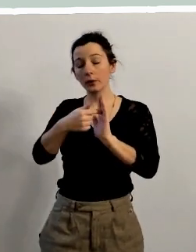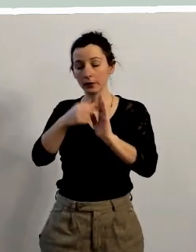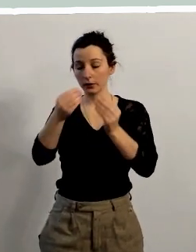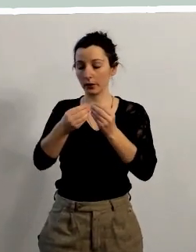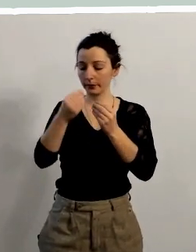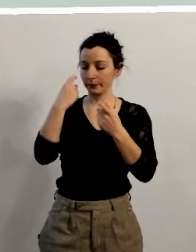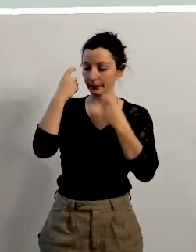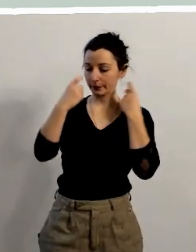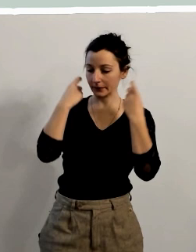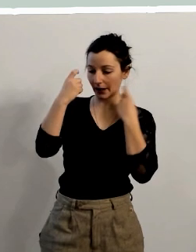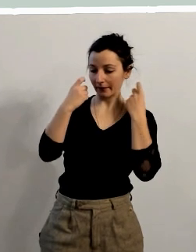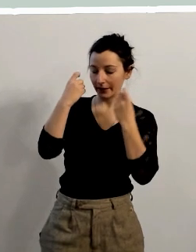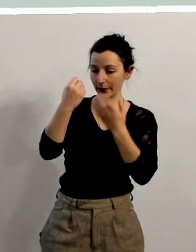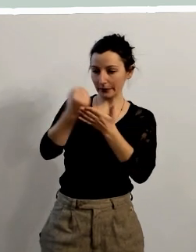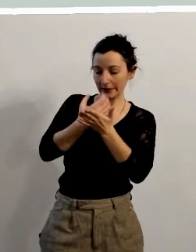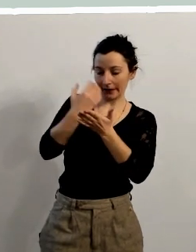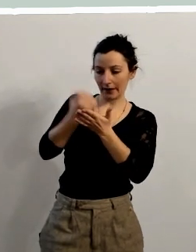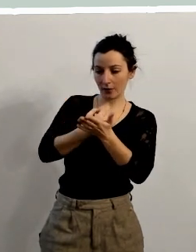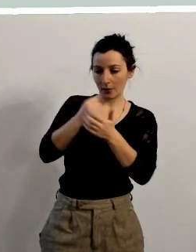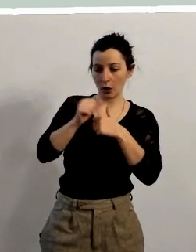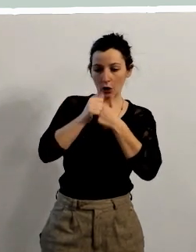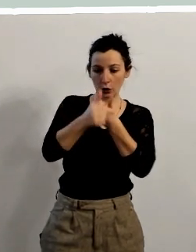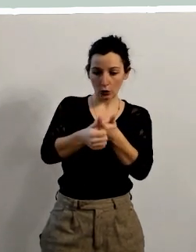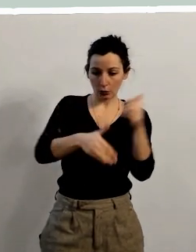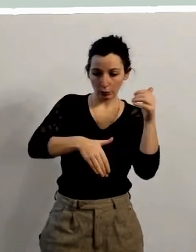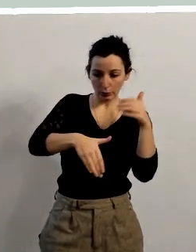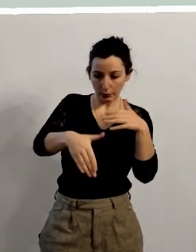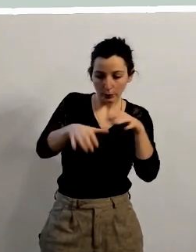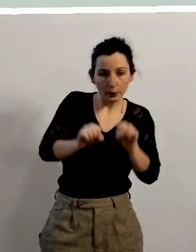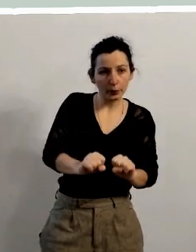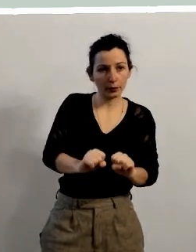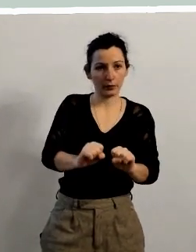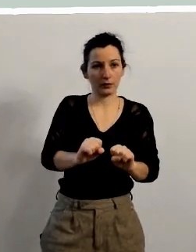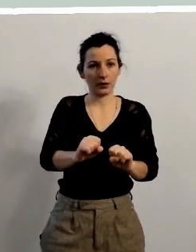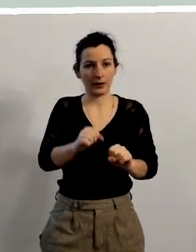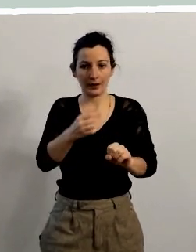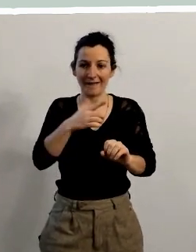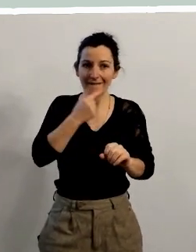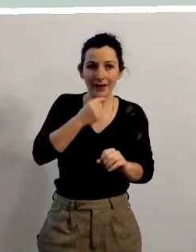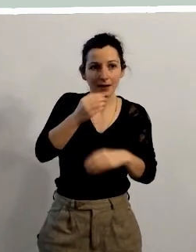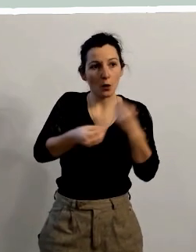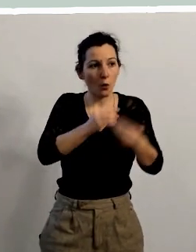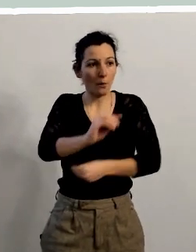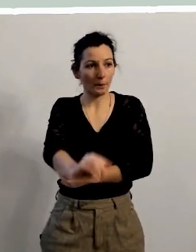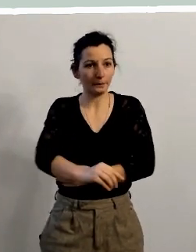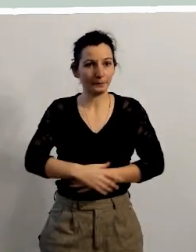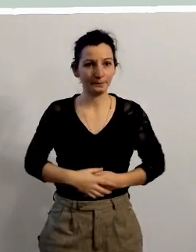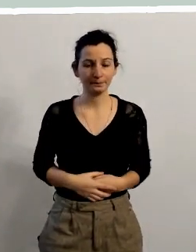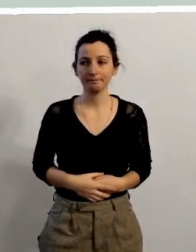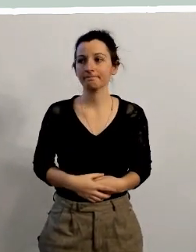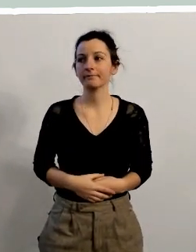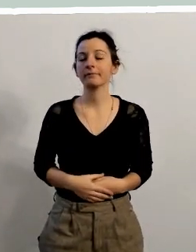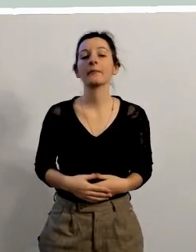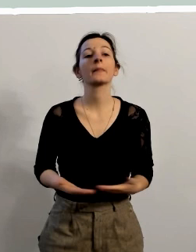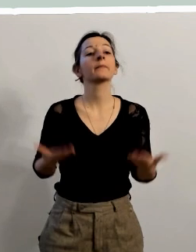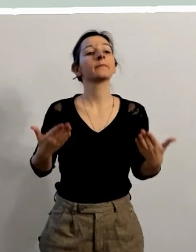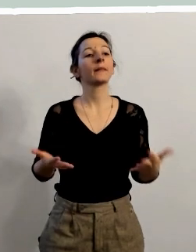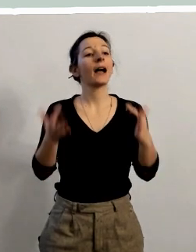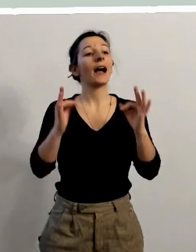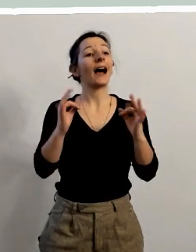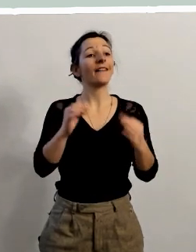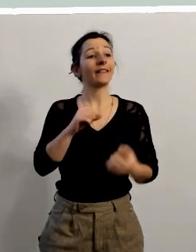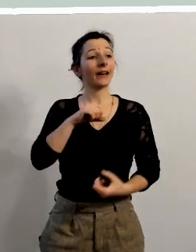petit peu des signaux d'alerte par rapport à notre fécondité et par rapport à notre fertilité. Alors, quid maintenant des